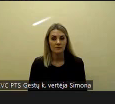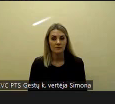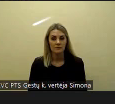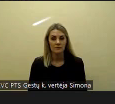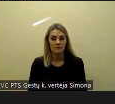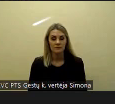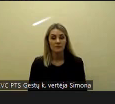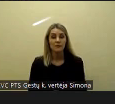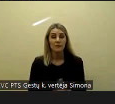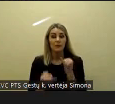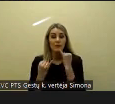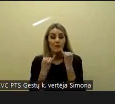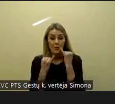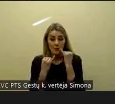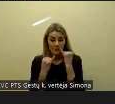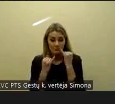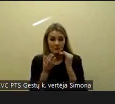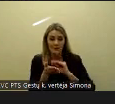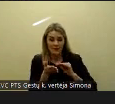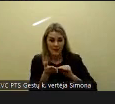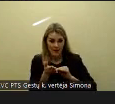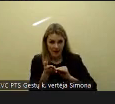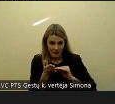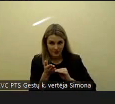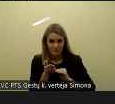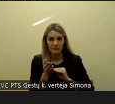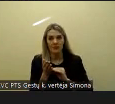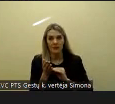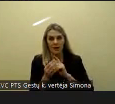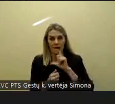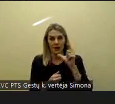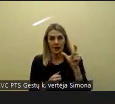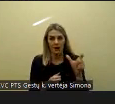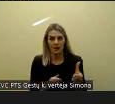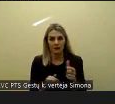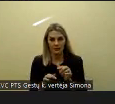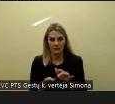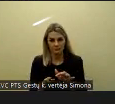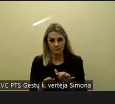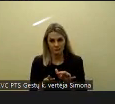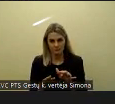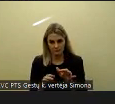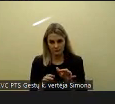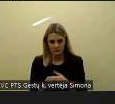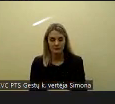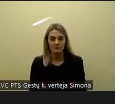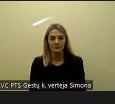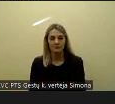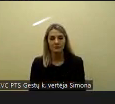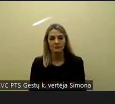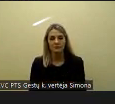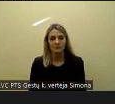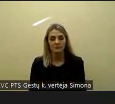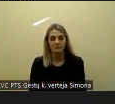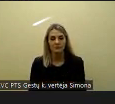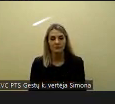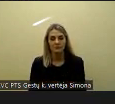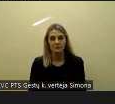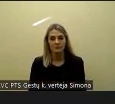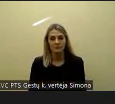kai pokalbį langą rašom, tai vis tiek rašymas užtrunka daug ilgiau negu kad greitai pasakyti ir